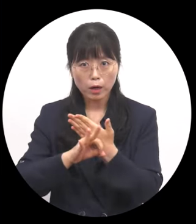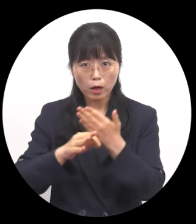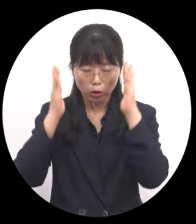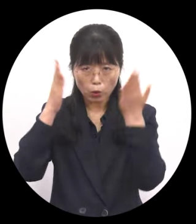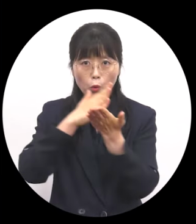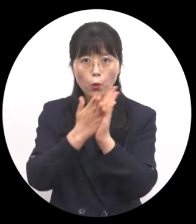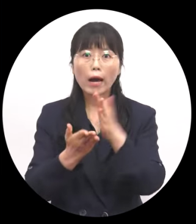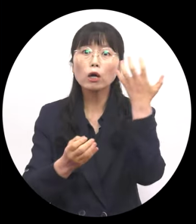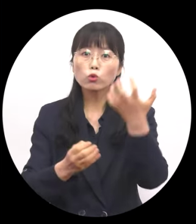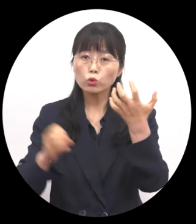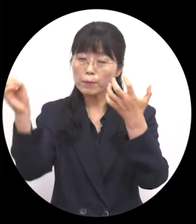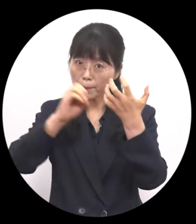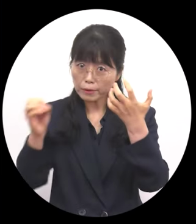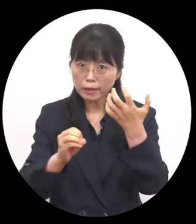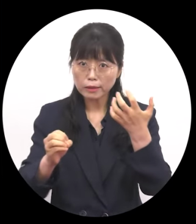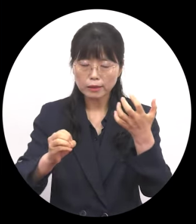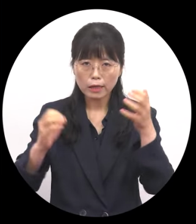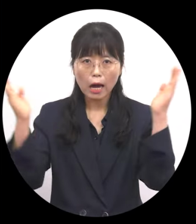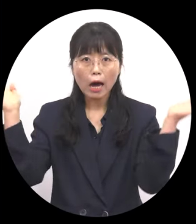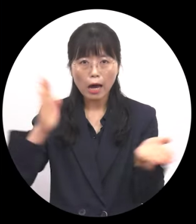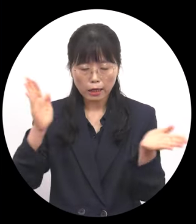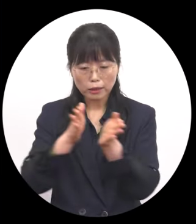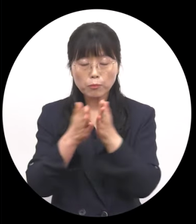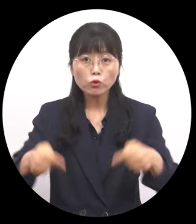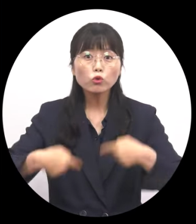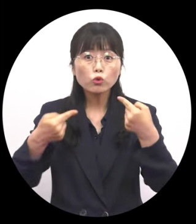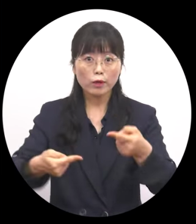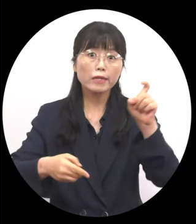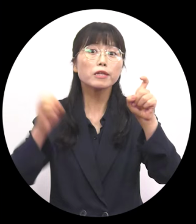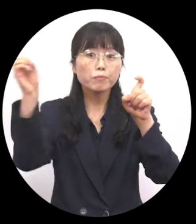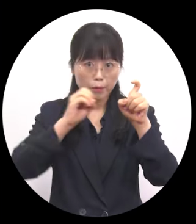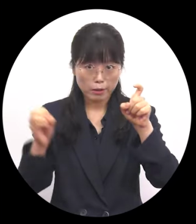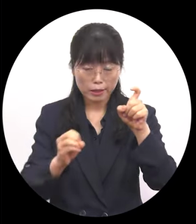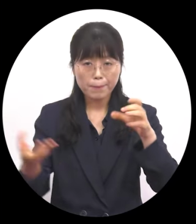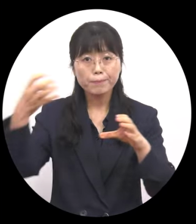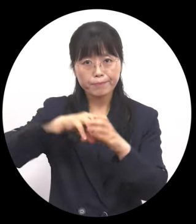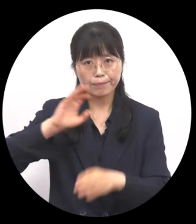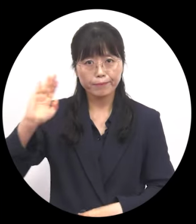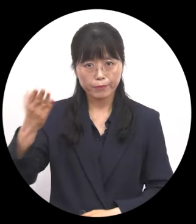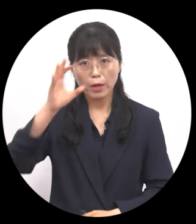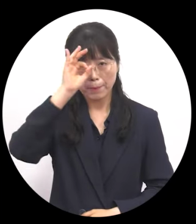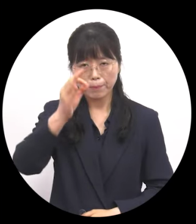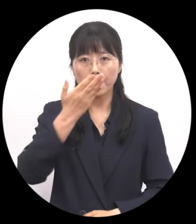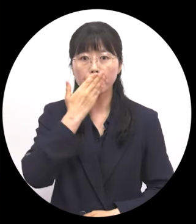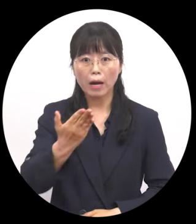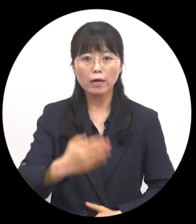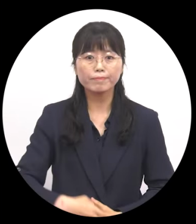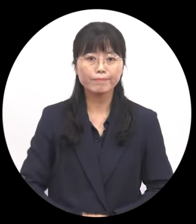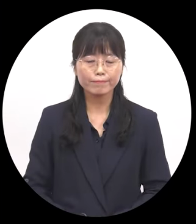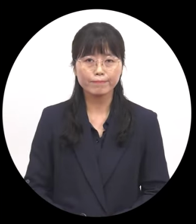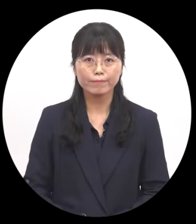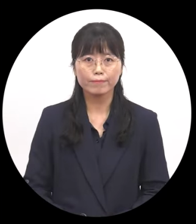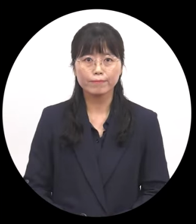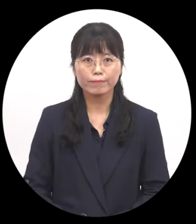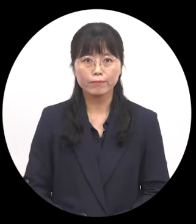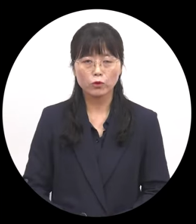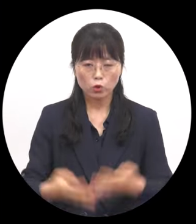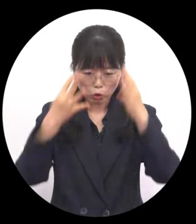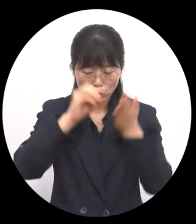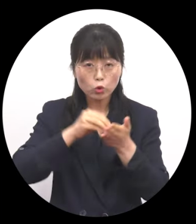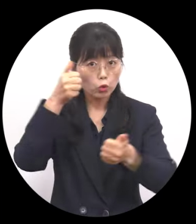교과 90%에 학생부 출결이 10% 반영이 된다라고 보시면 됩니다.